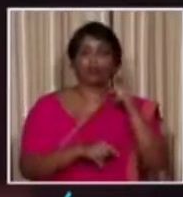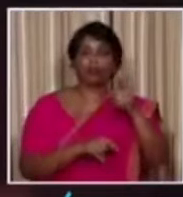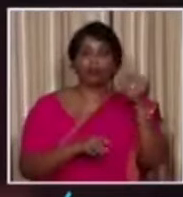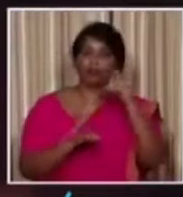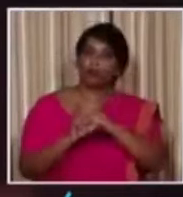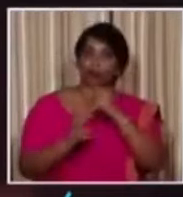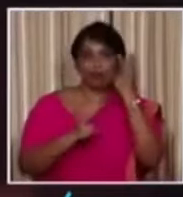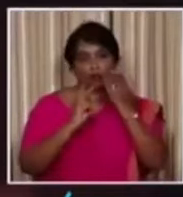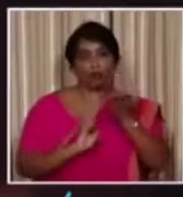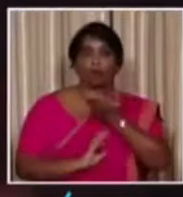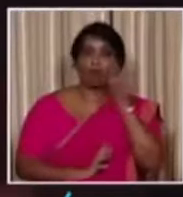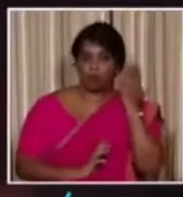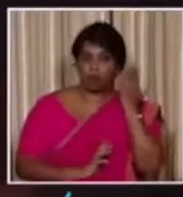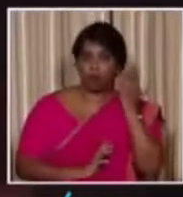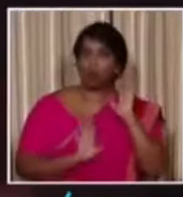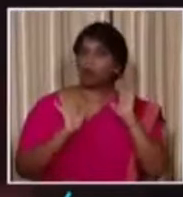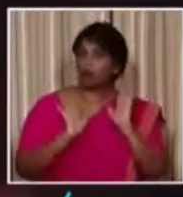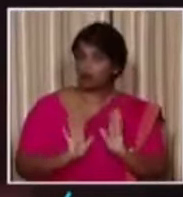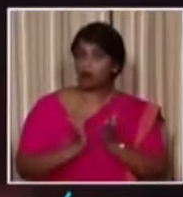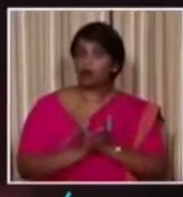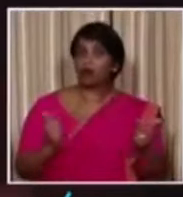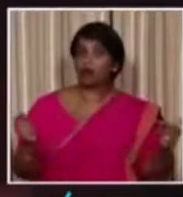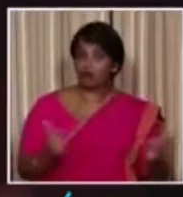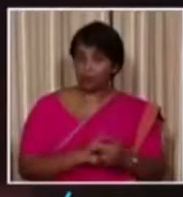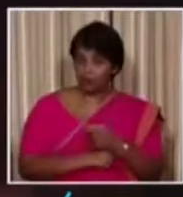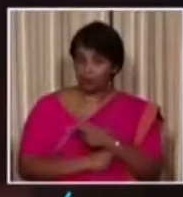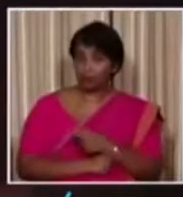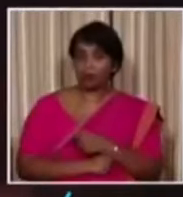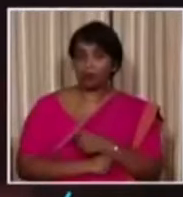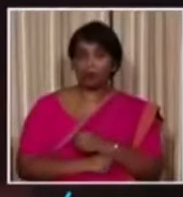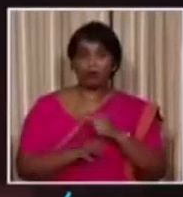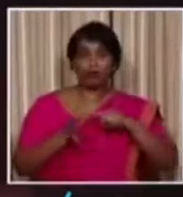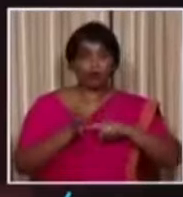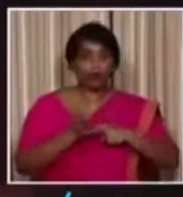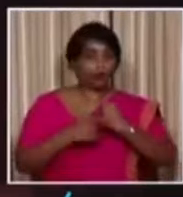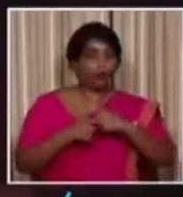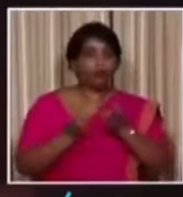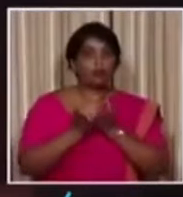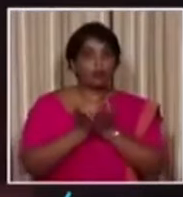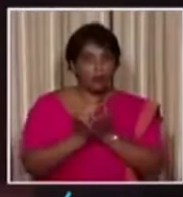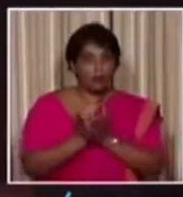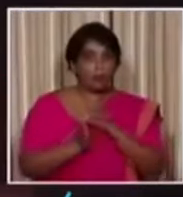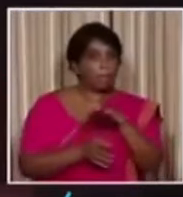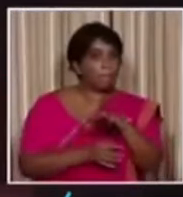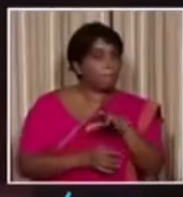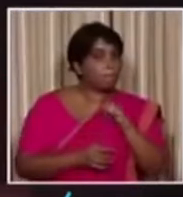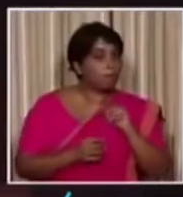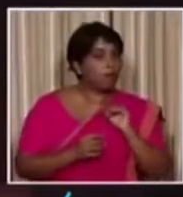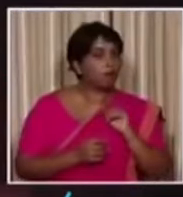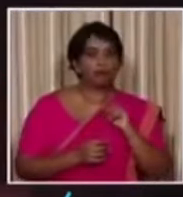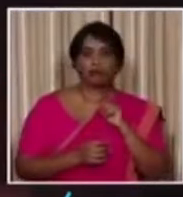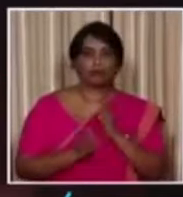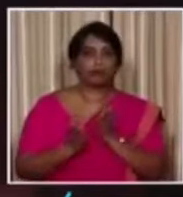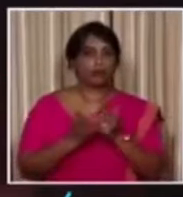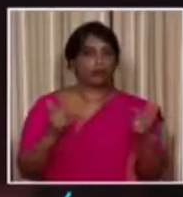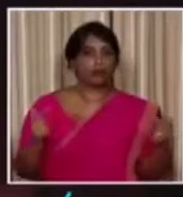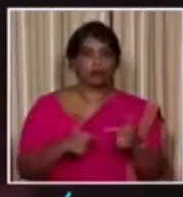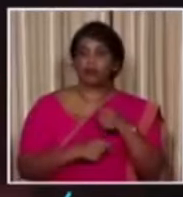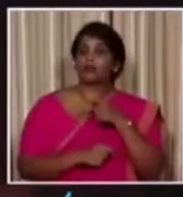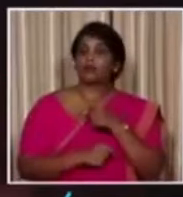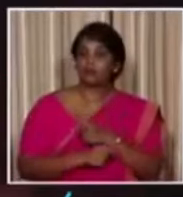ඇවිල්ලා නරඹන්න පුළුවන්. හැබැයි වරායේ කිසිම උපකරණයක් යාත්‍රාවක් භාවිතා කරන්නට වරායේ